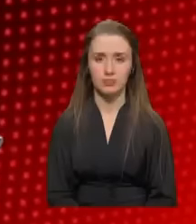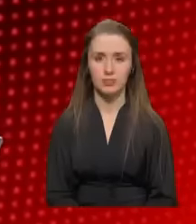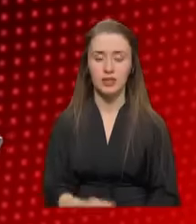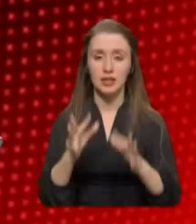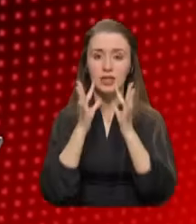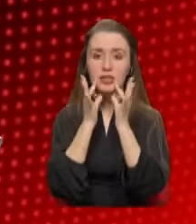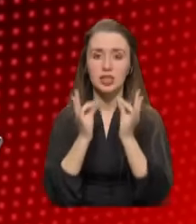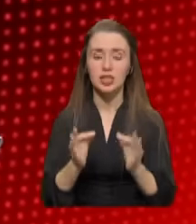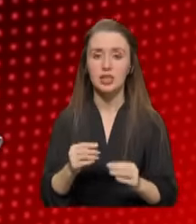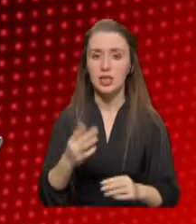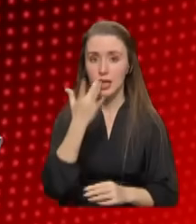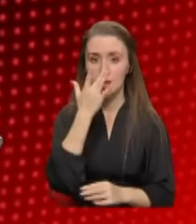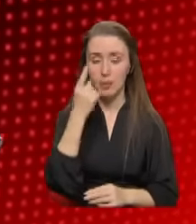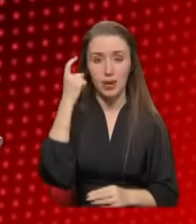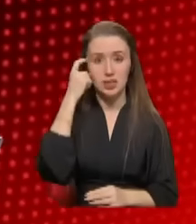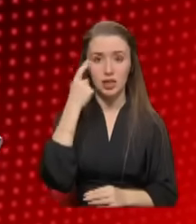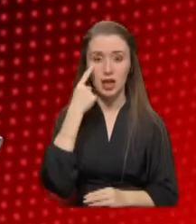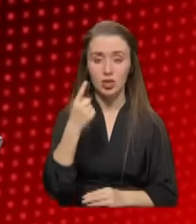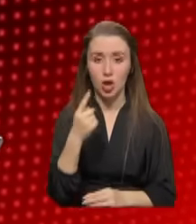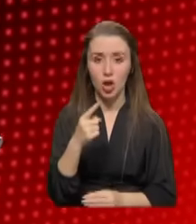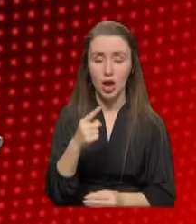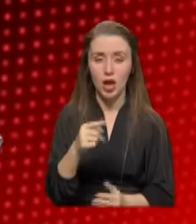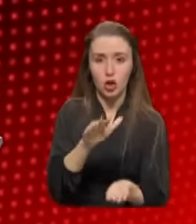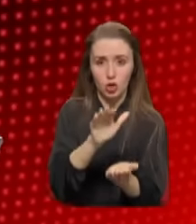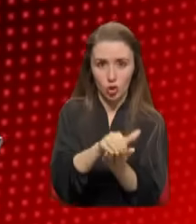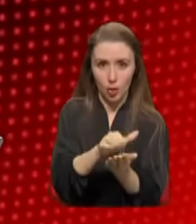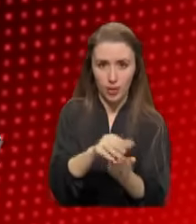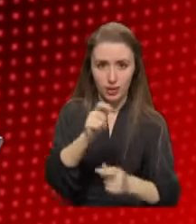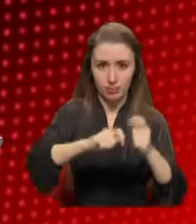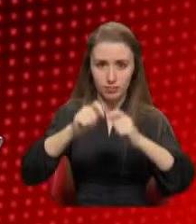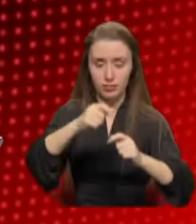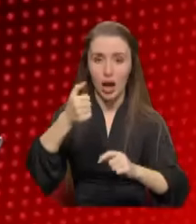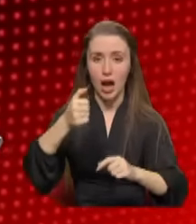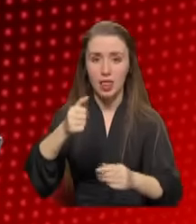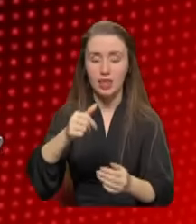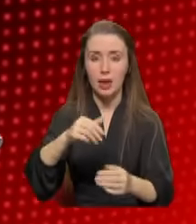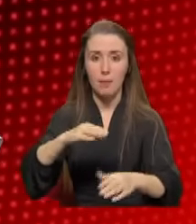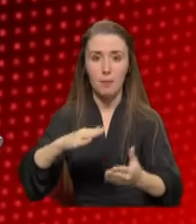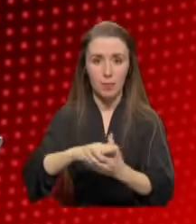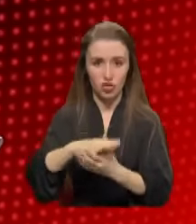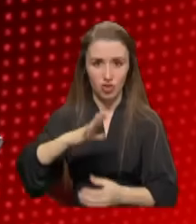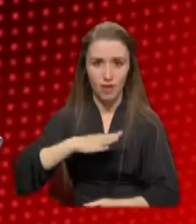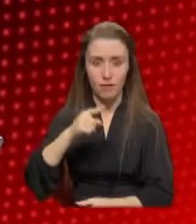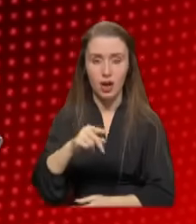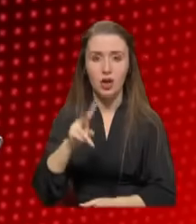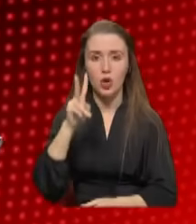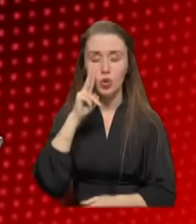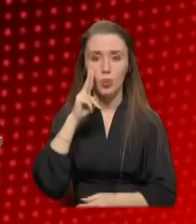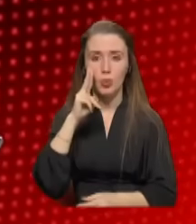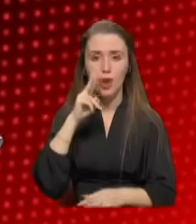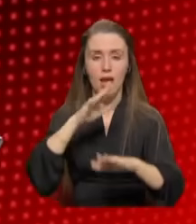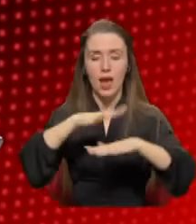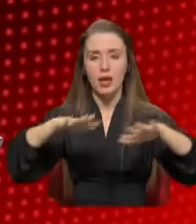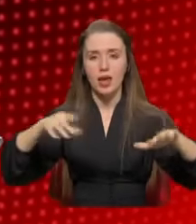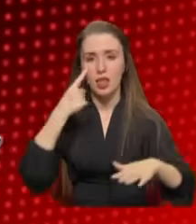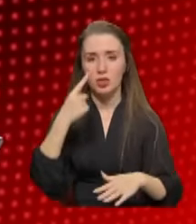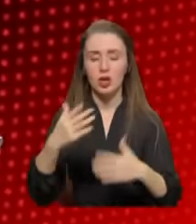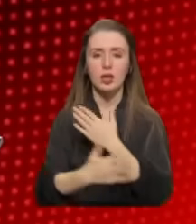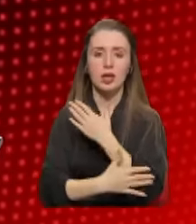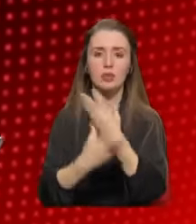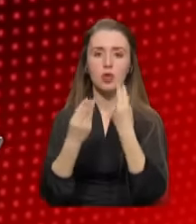Çin'de yapay zeka destekli robot köpek geliştirildi. 6 bacağı sahip robot köpek. Görme engellilerin en büyük